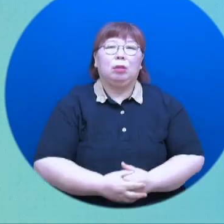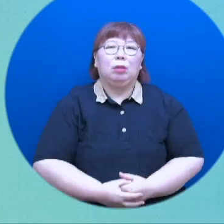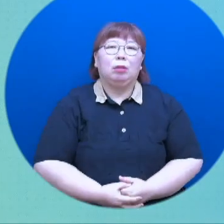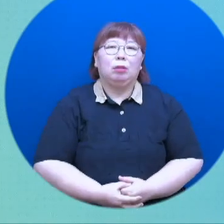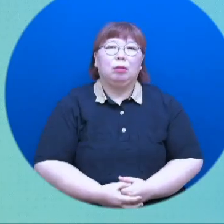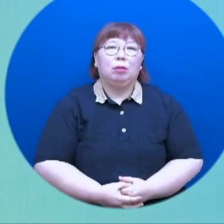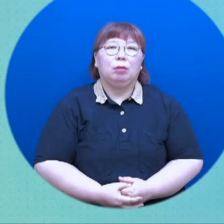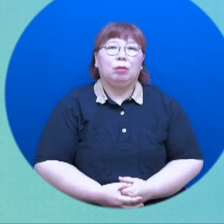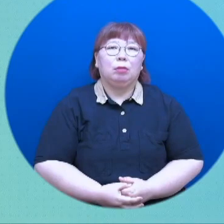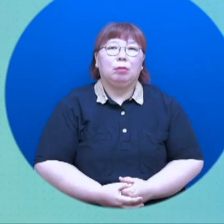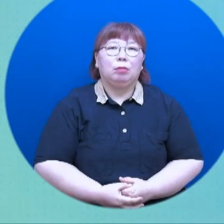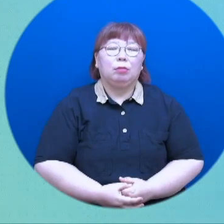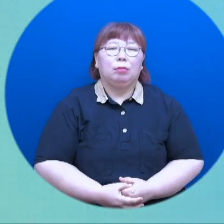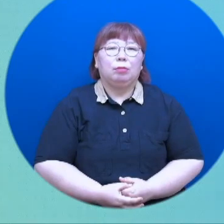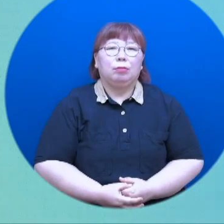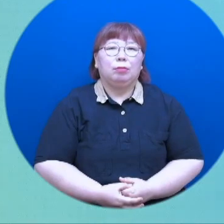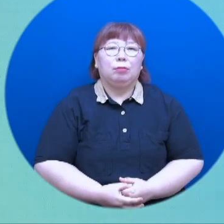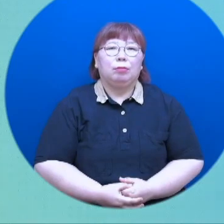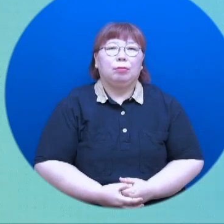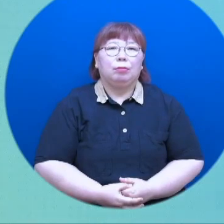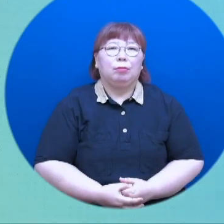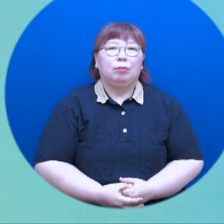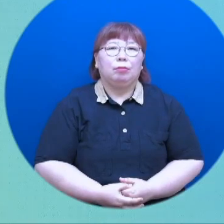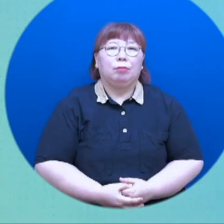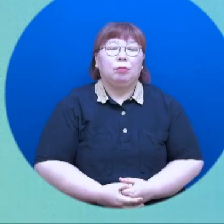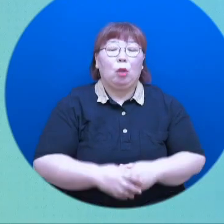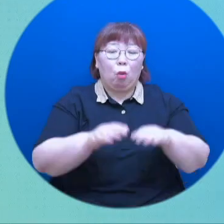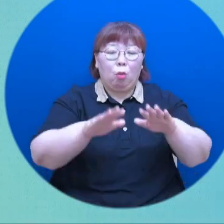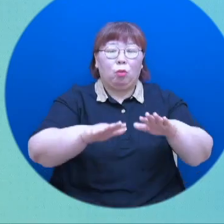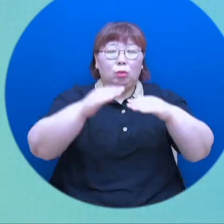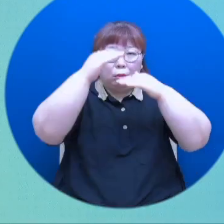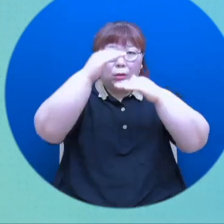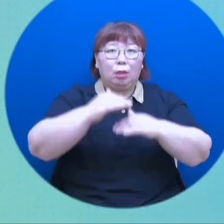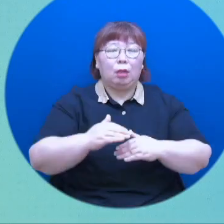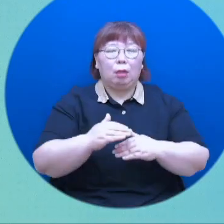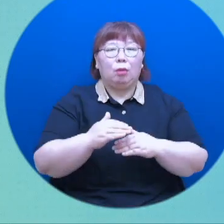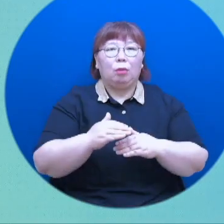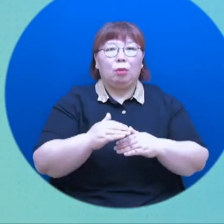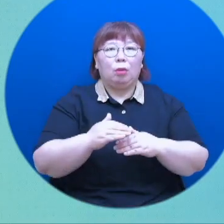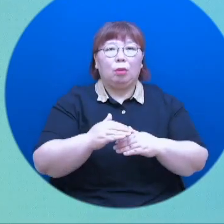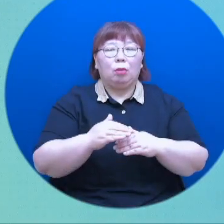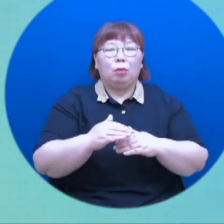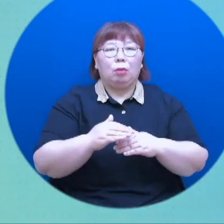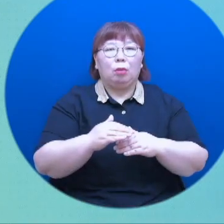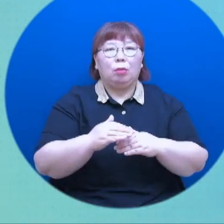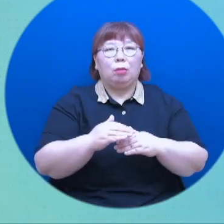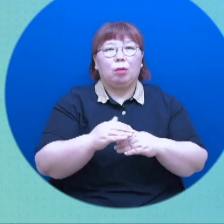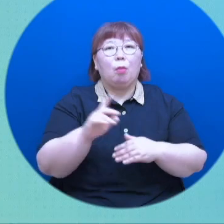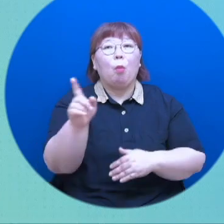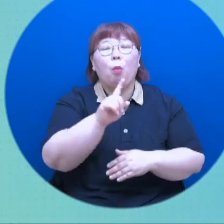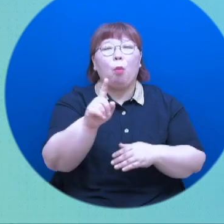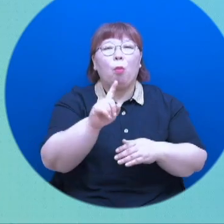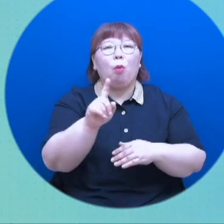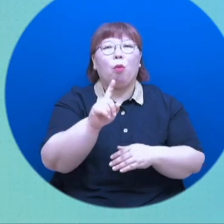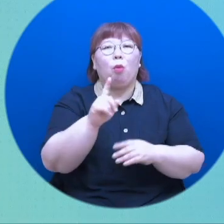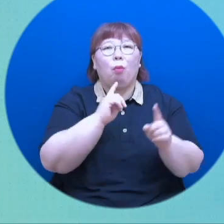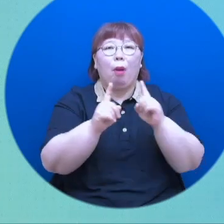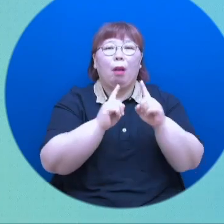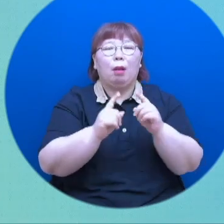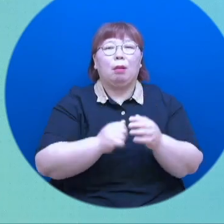것을 발견하게 됩니다. 여러분, 본문에서 뭘 말씀을 하고 있는